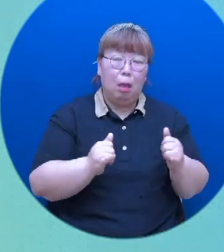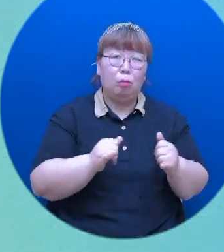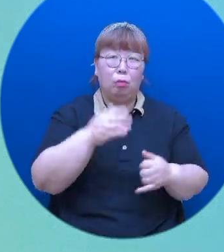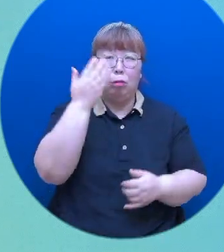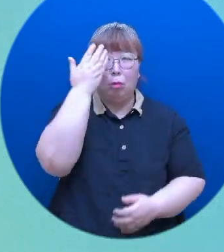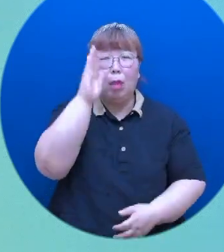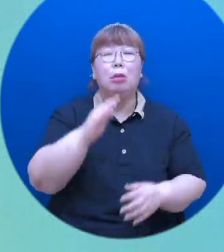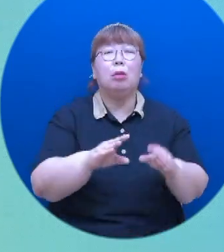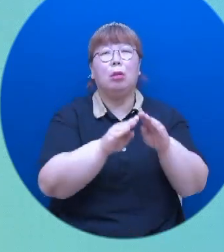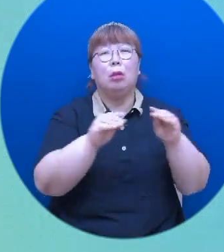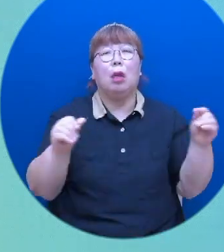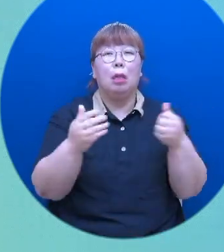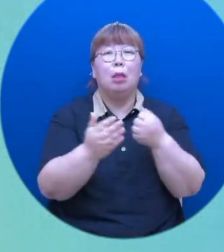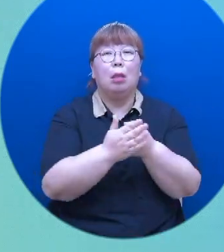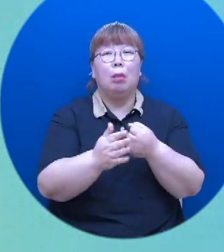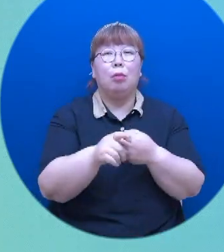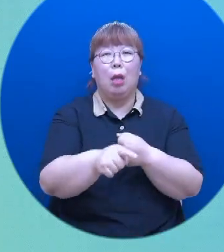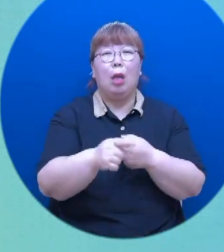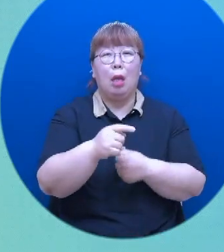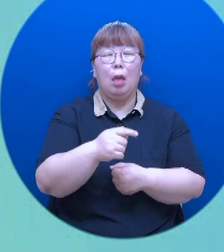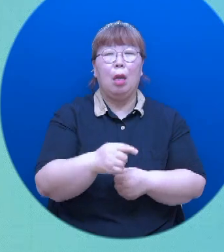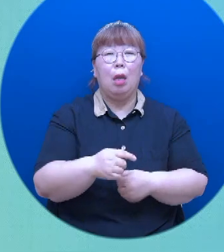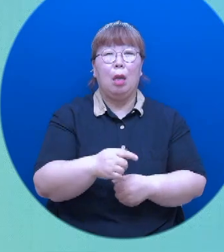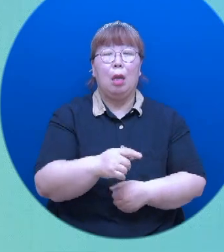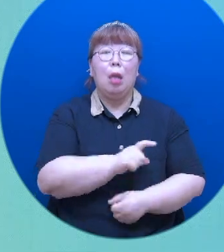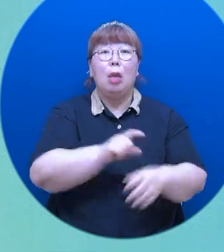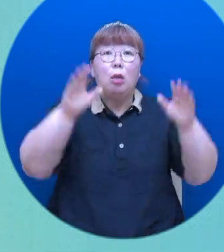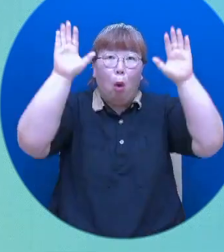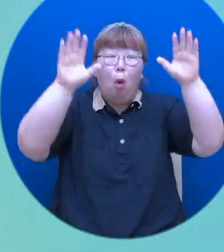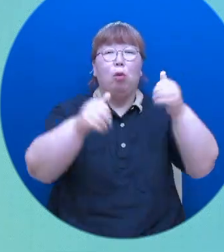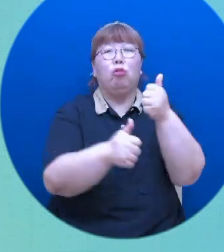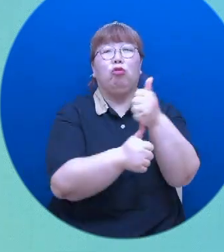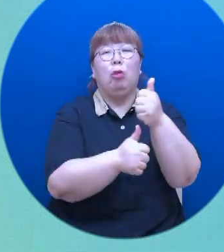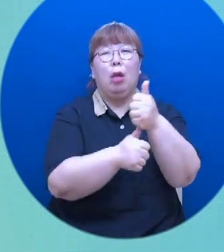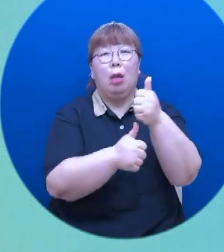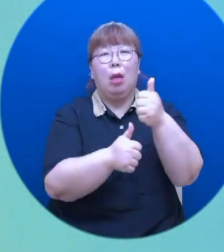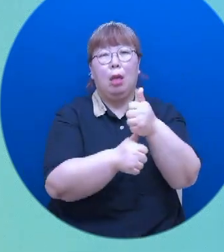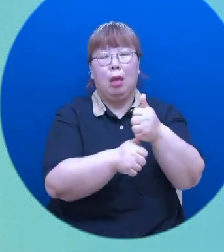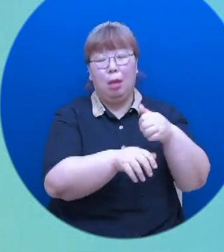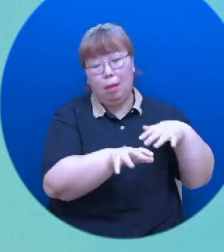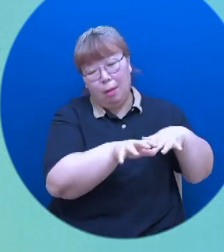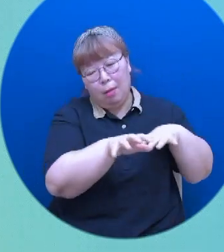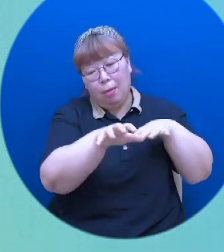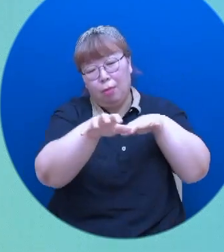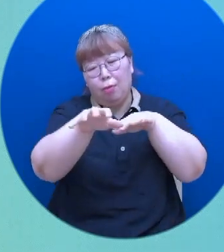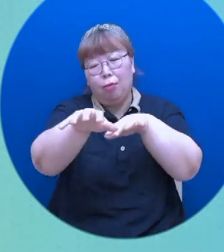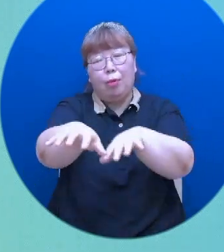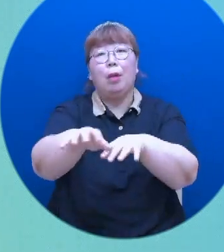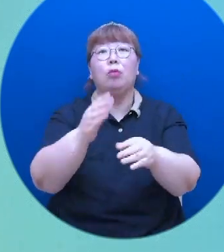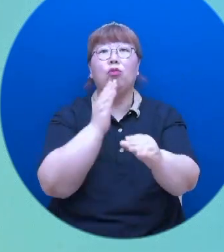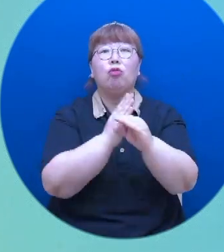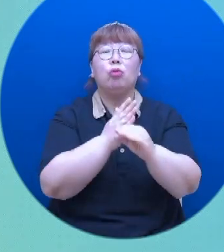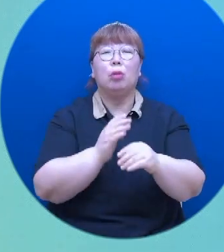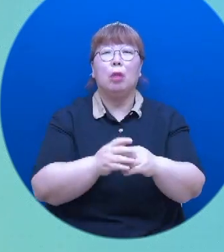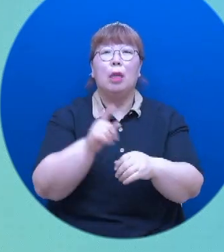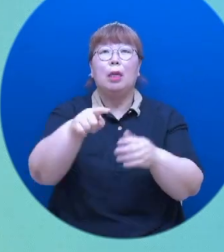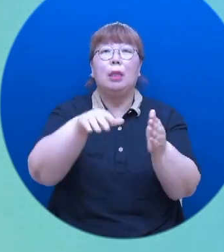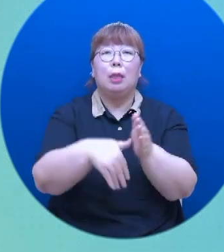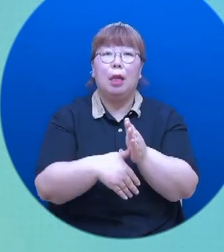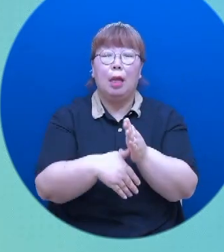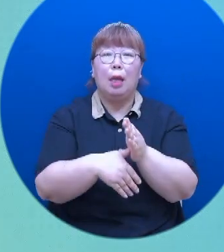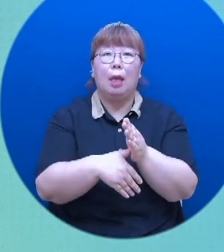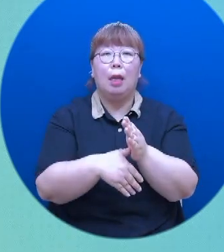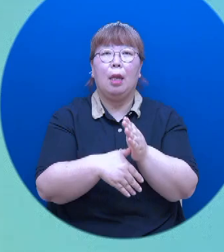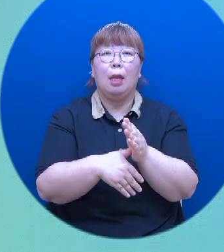최장수 여호수아가 백성들을 끌고 전장에 나가 있어요. 여러분, 그때 지도자